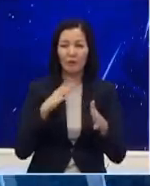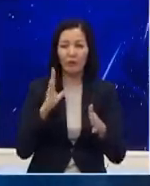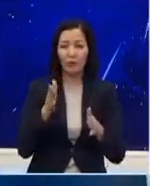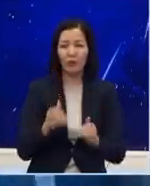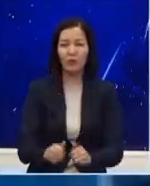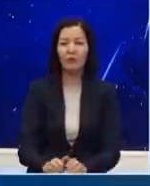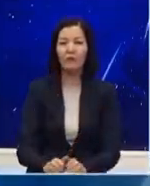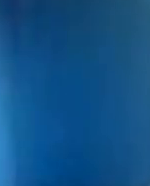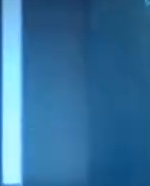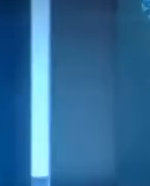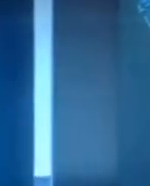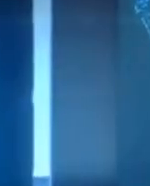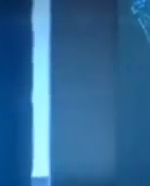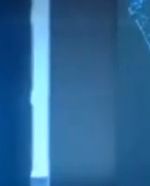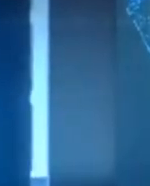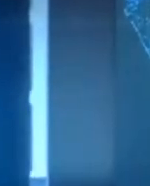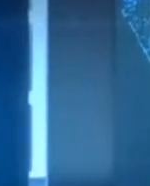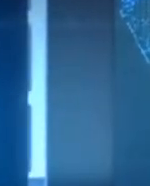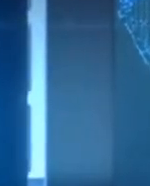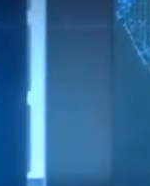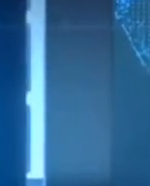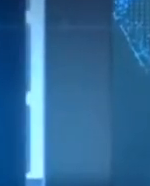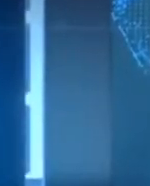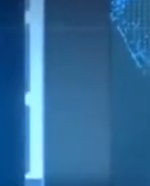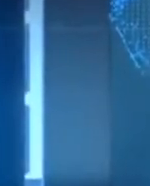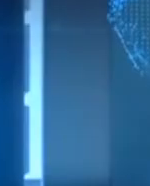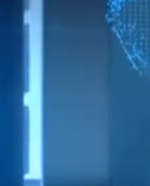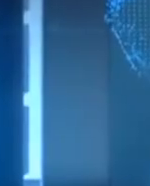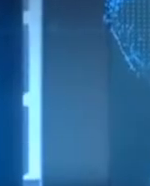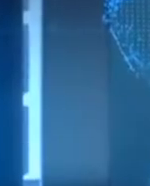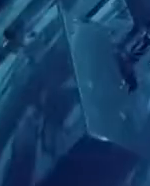Анитов, Ержан Дюсен, телеканал ЖЦУ.